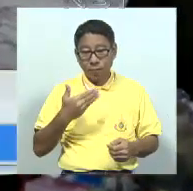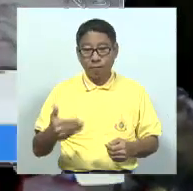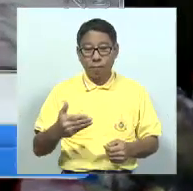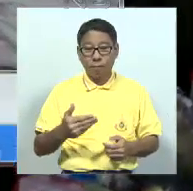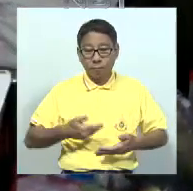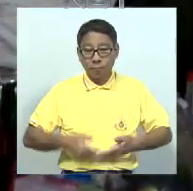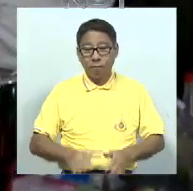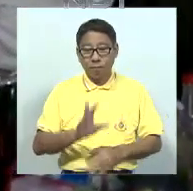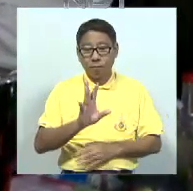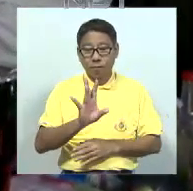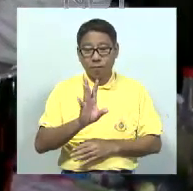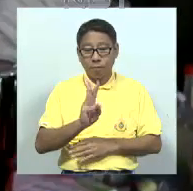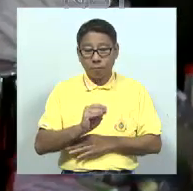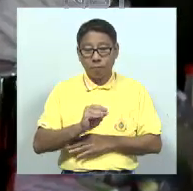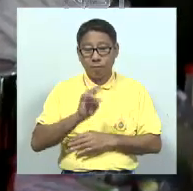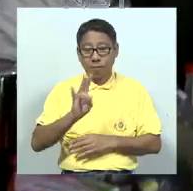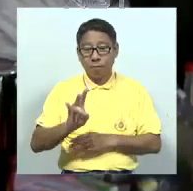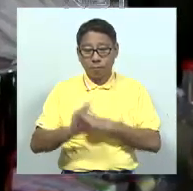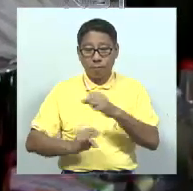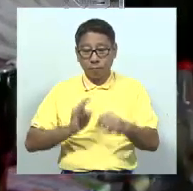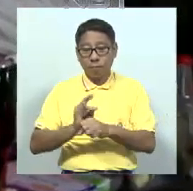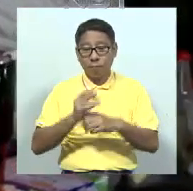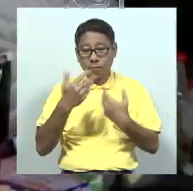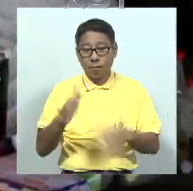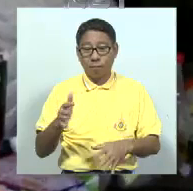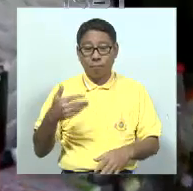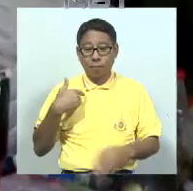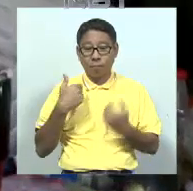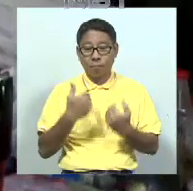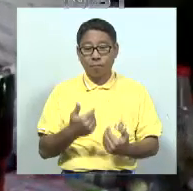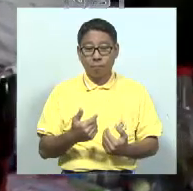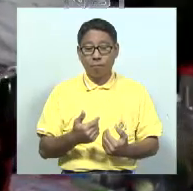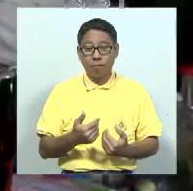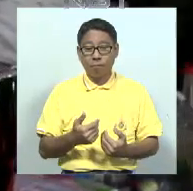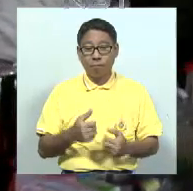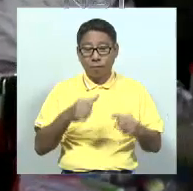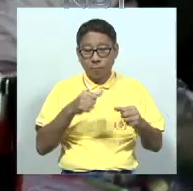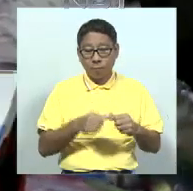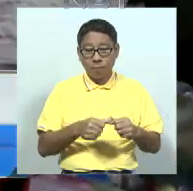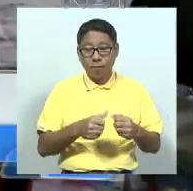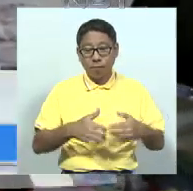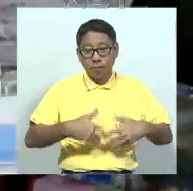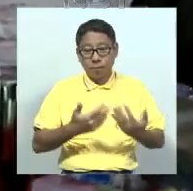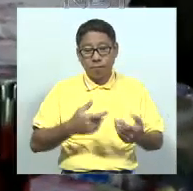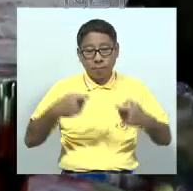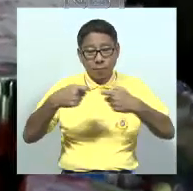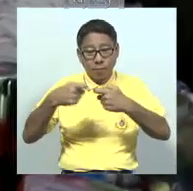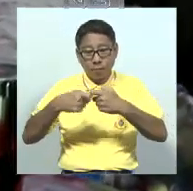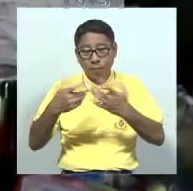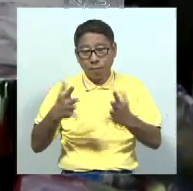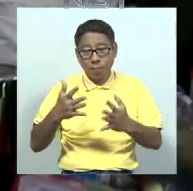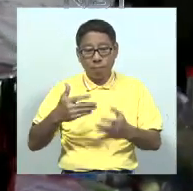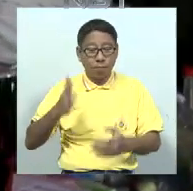ายุ67ปีนี้67ปีนี้ย่างนะ แล้วเราอยู่ยังไงที่ไม่มีไฟใช้ ก็ไม่มีตั้งแต่